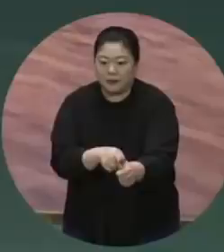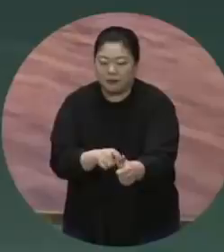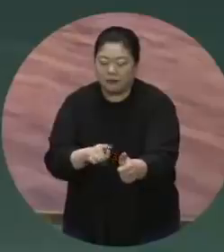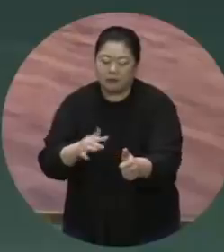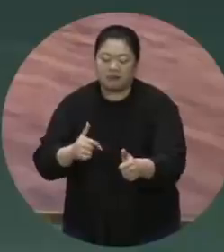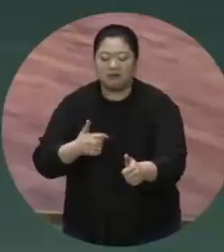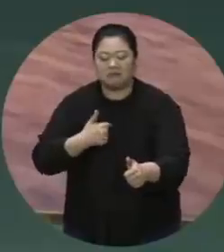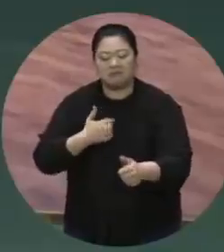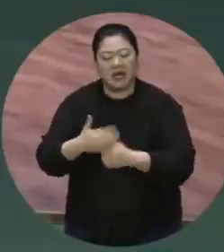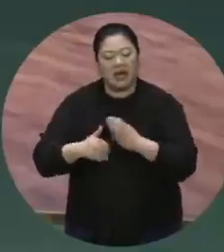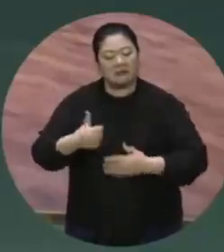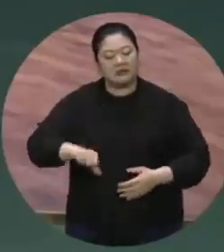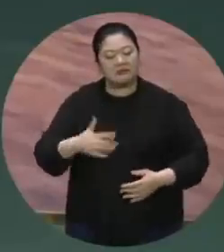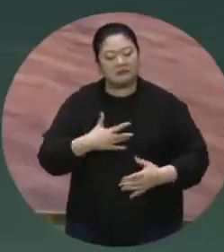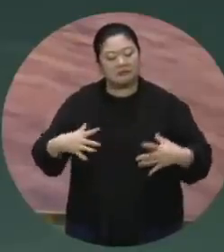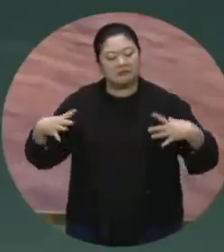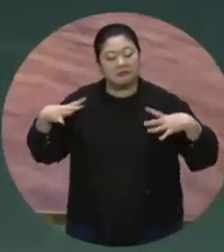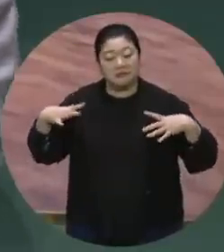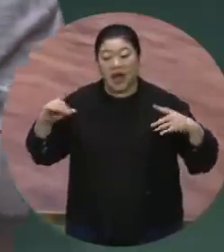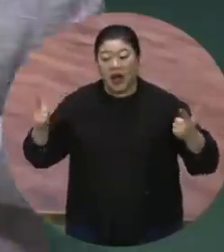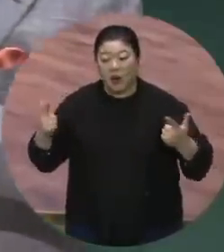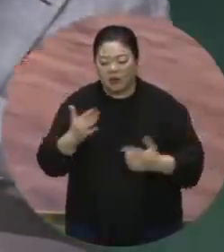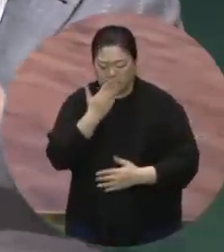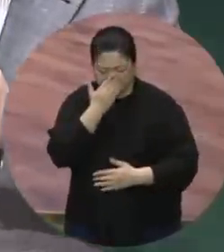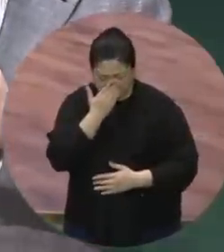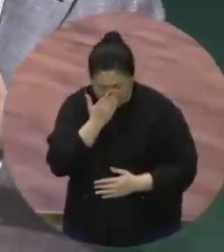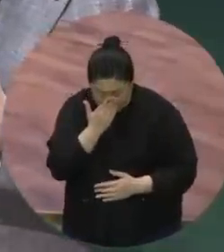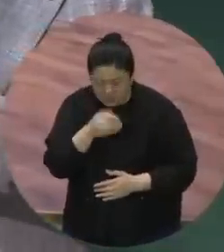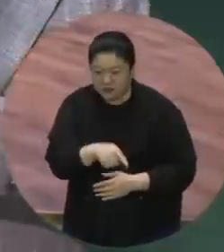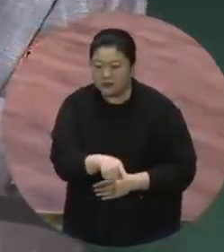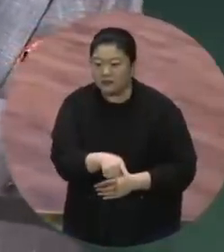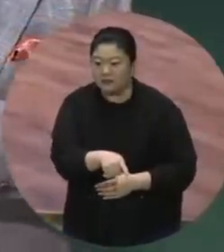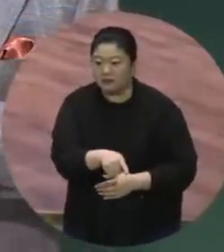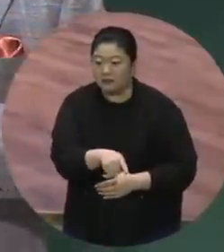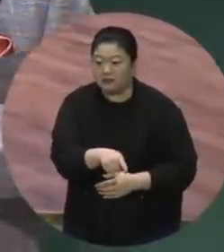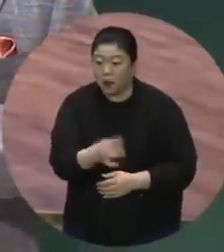하나님이 낮추셨어요. 예수 그리스도를 낮추셨다고.